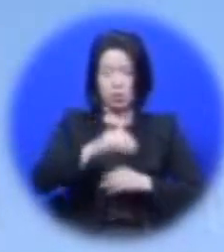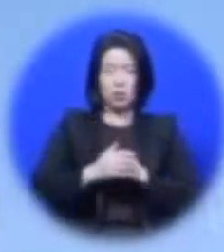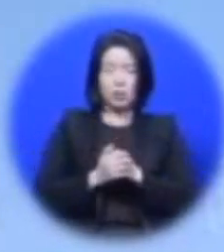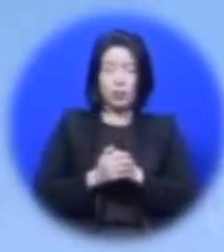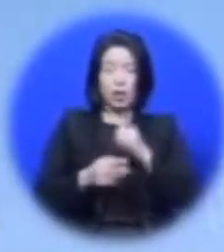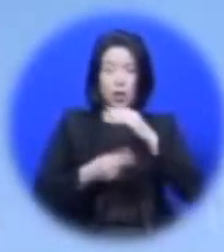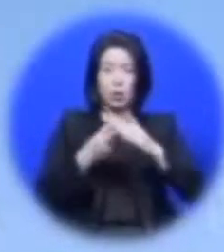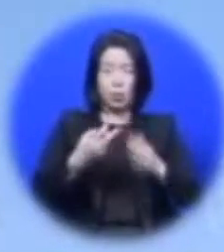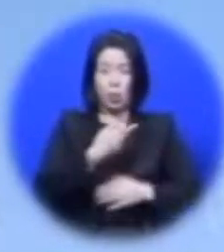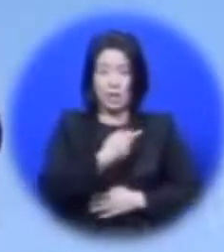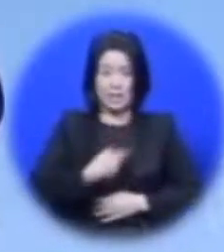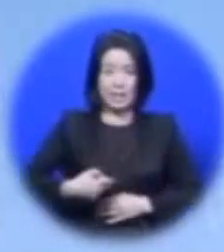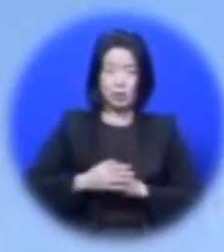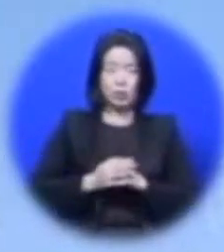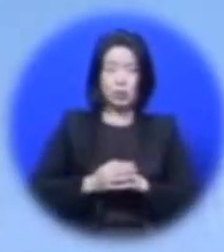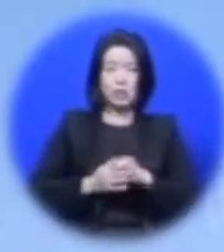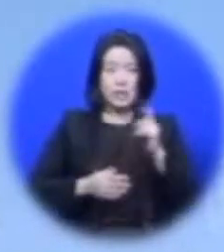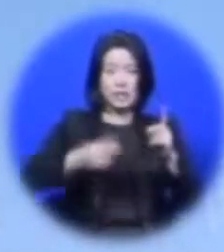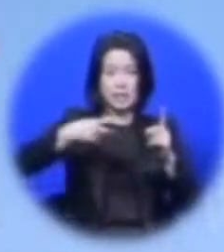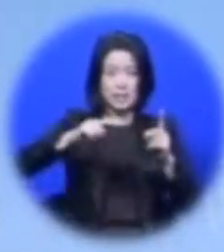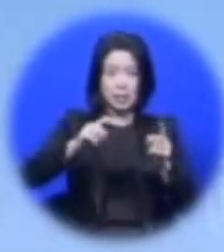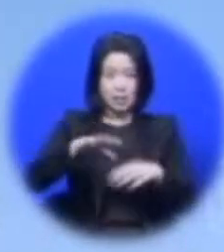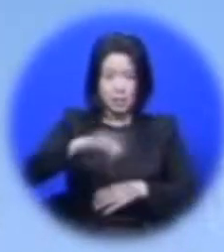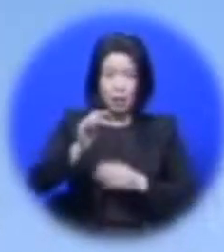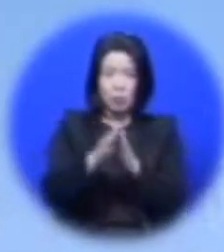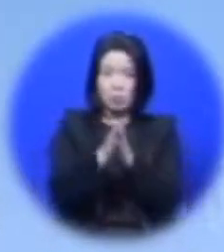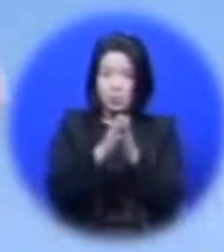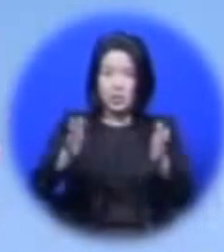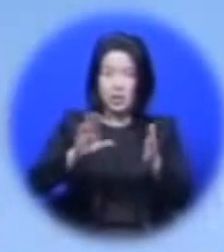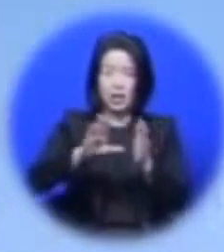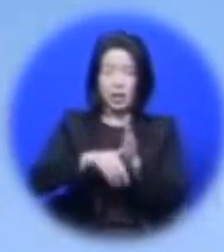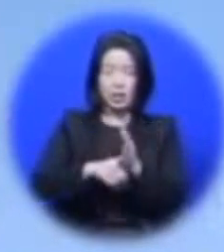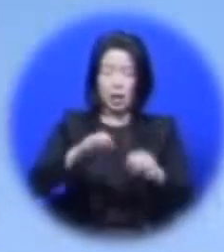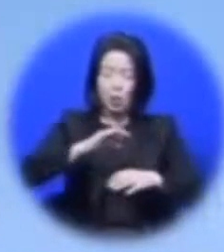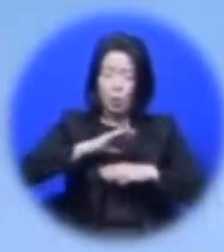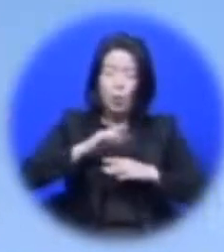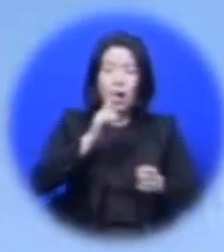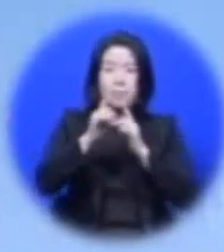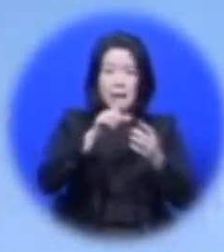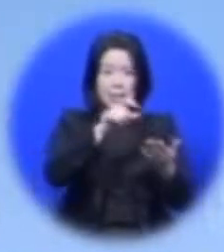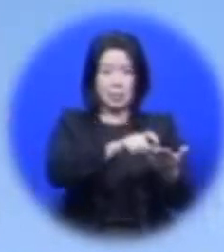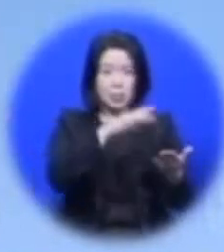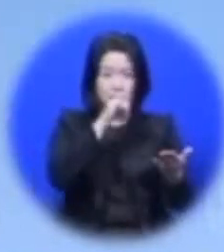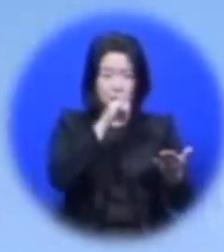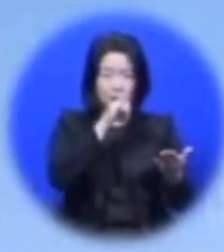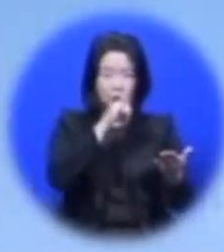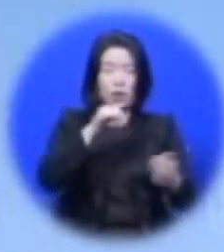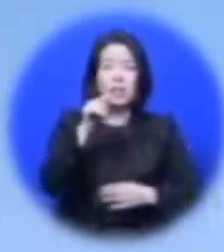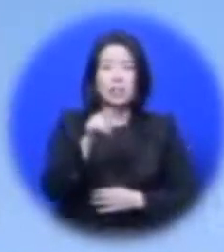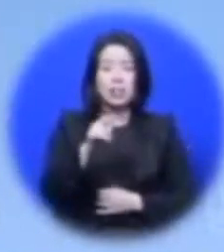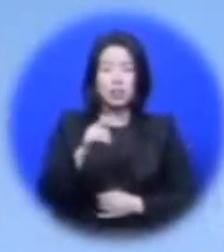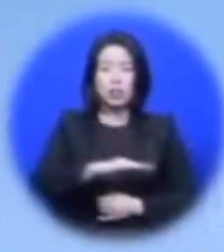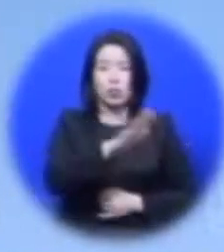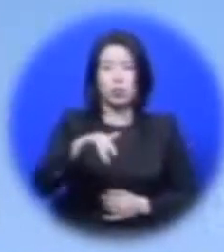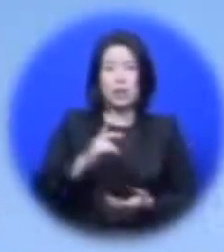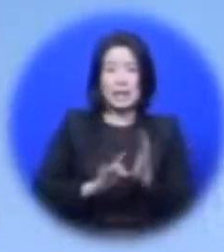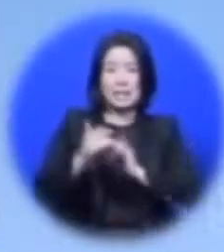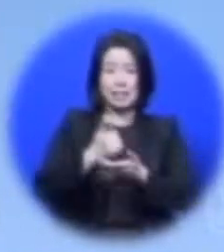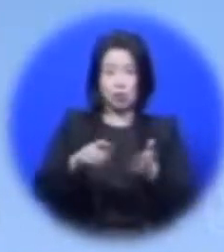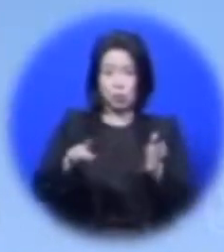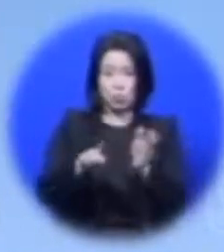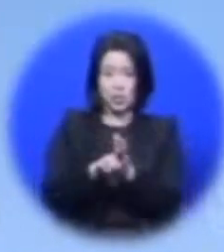요한 사도는 요한일서를 처음 시작하면서 아주 놀라운 말씀을 하십니다. 그것은 우리가 예수를 믿는다는